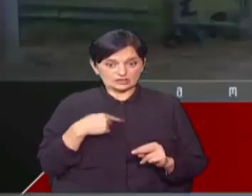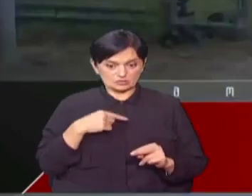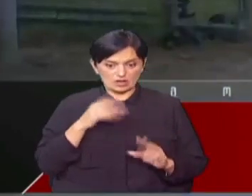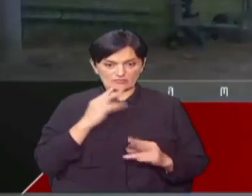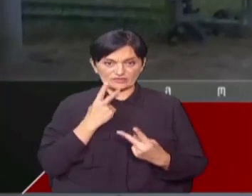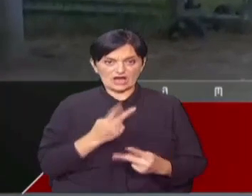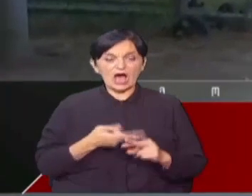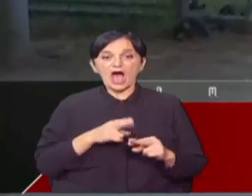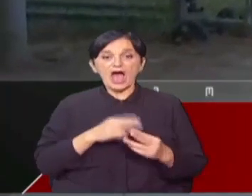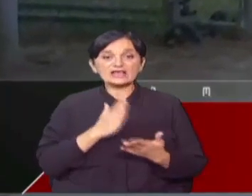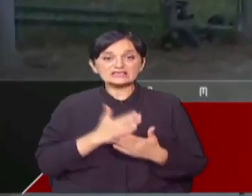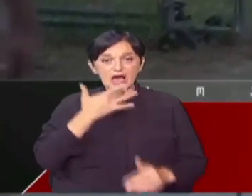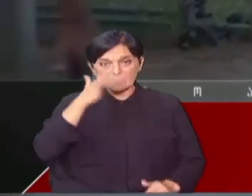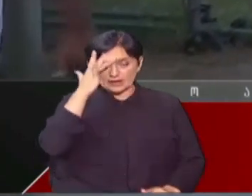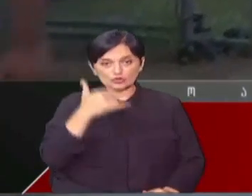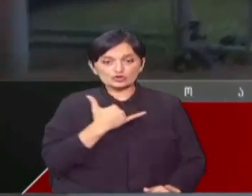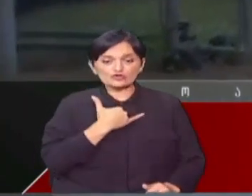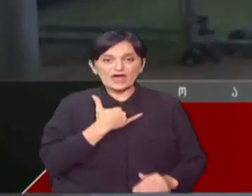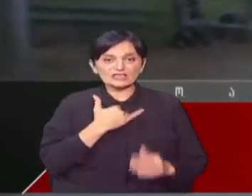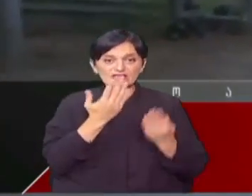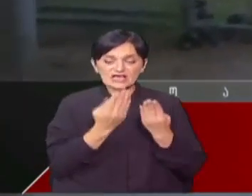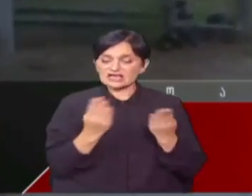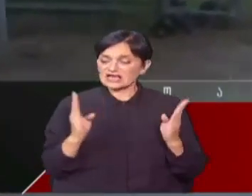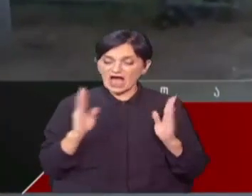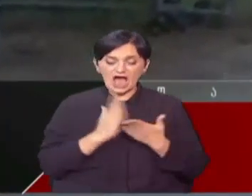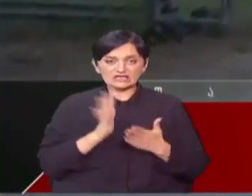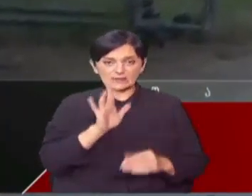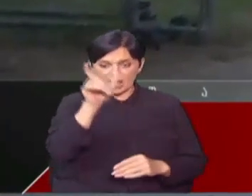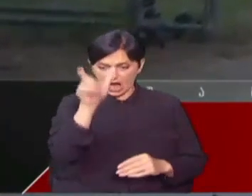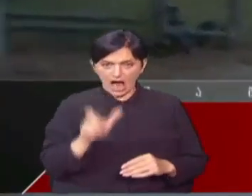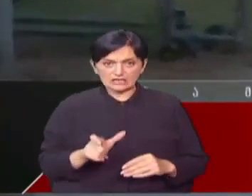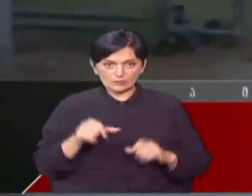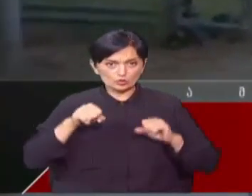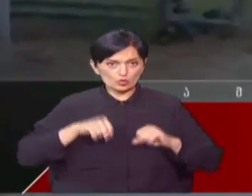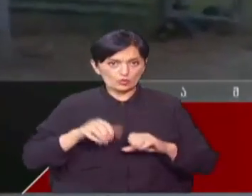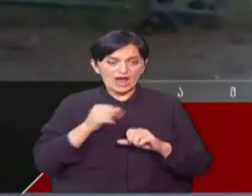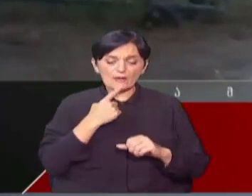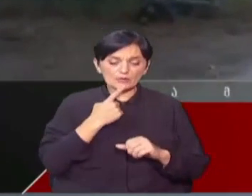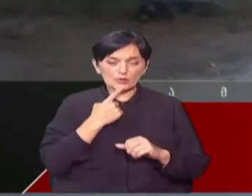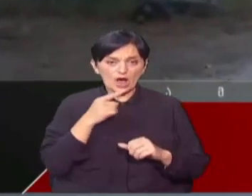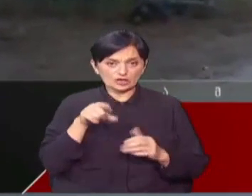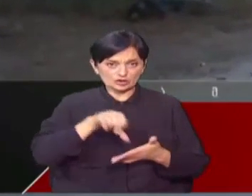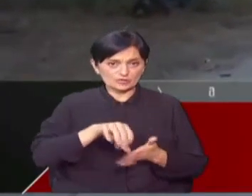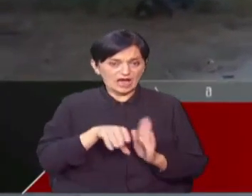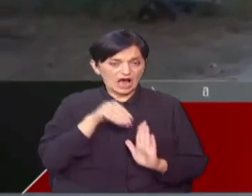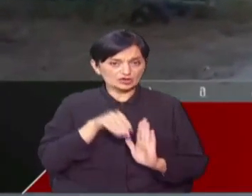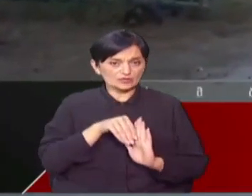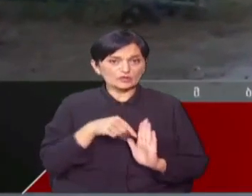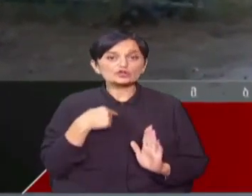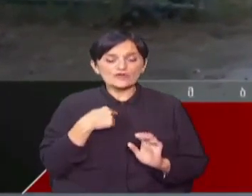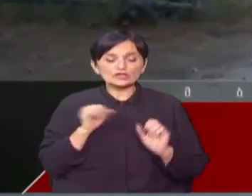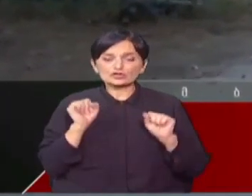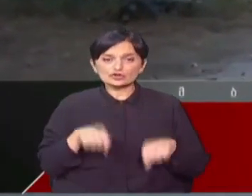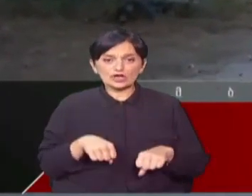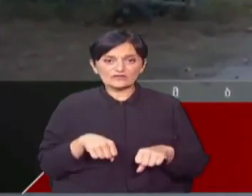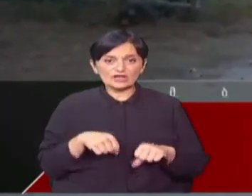მოვესწრებოდი. Ეს არის ამერიკა, ჩვენ არ გვაქვს კედლები, ჩვენ ვრთავთ ადამიანებს უფლებას ეჭვის ქვეშ დააყენონ არჩევნები. ჩვენ